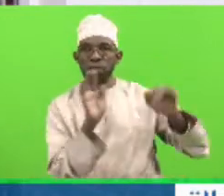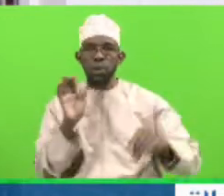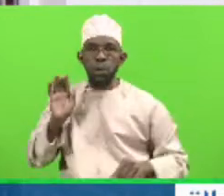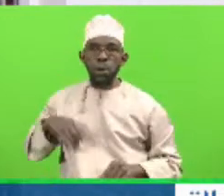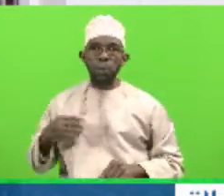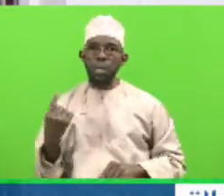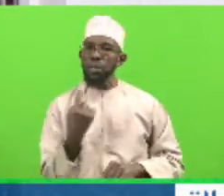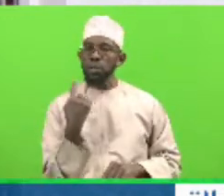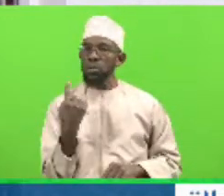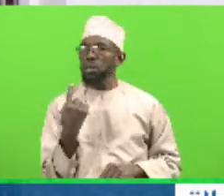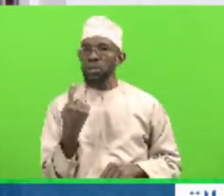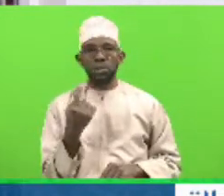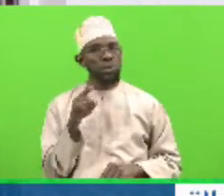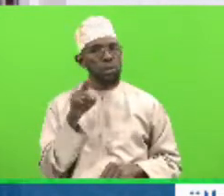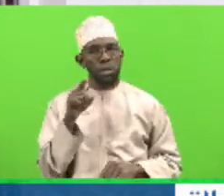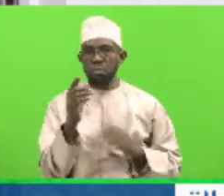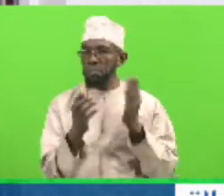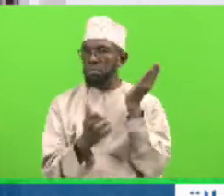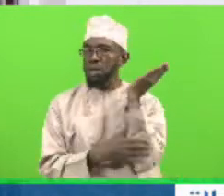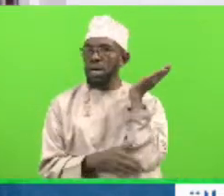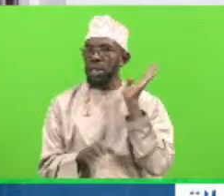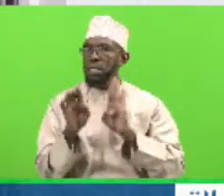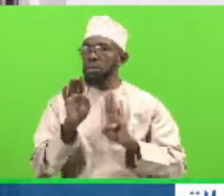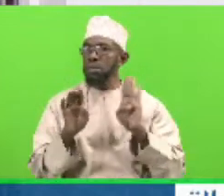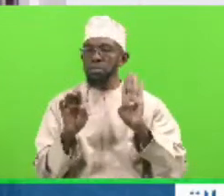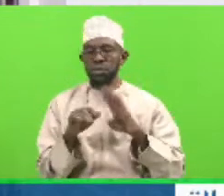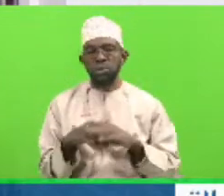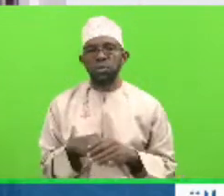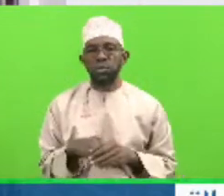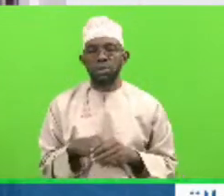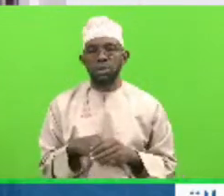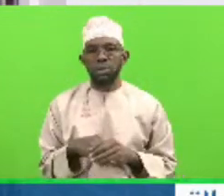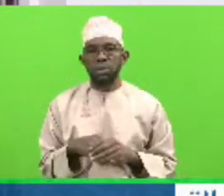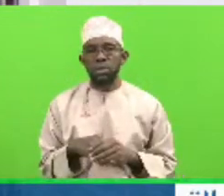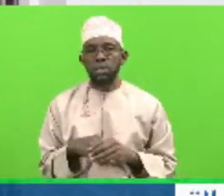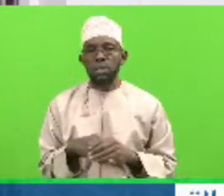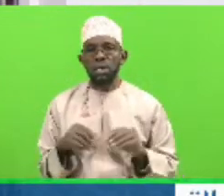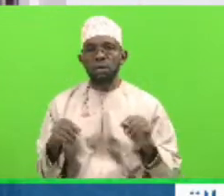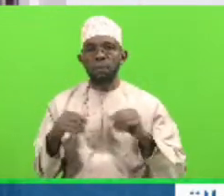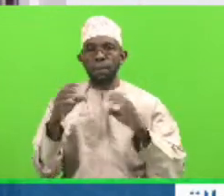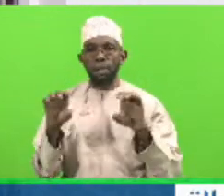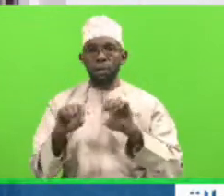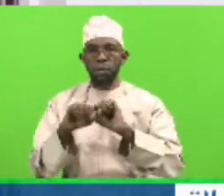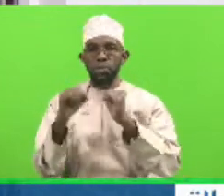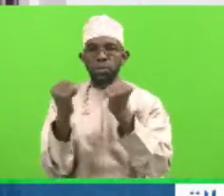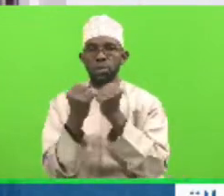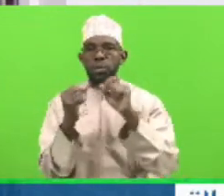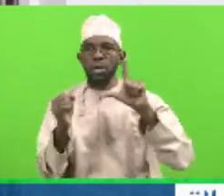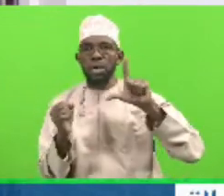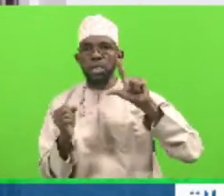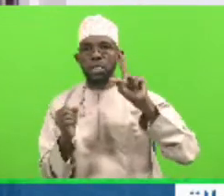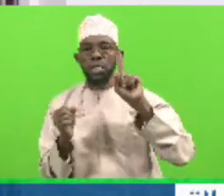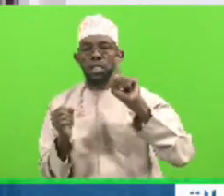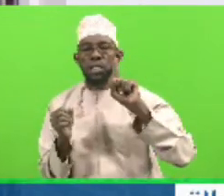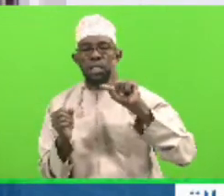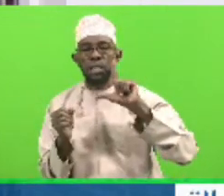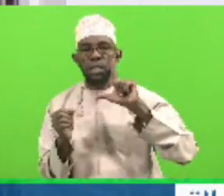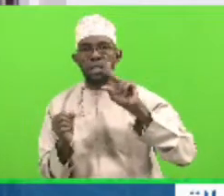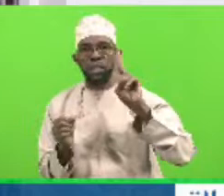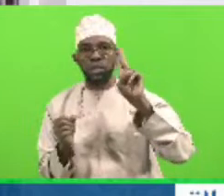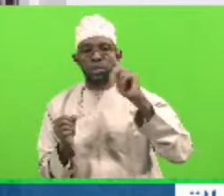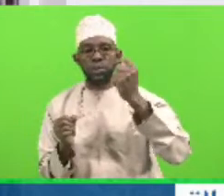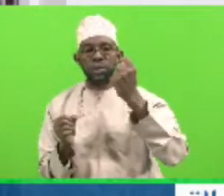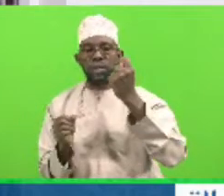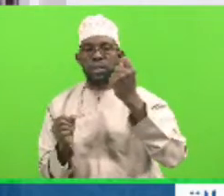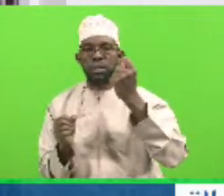بل أنتم قوم مسرفون. ولطالما ناصحهم لوط عليه السلام ليرجعوا عن